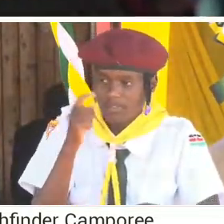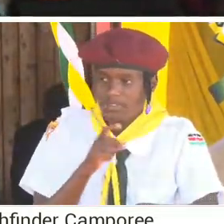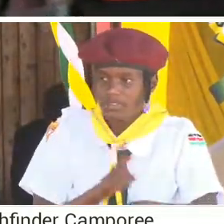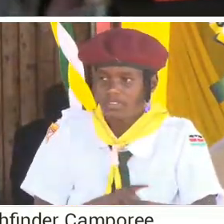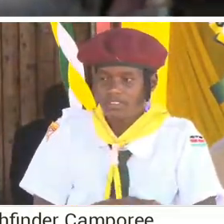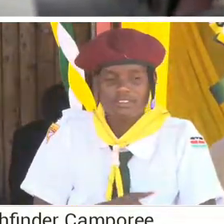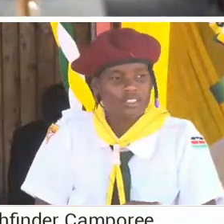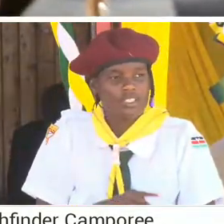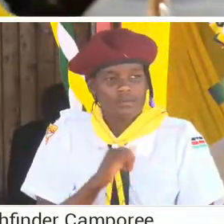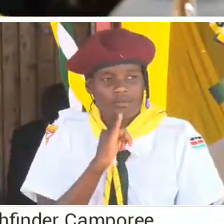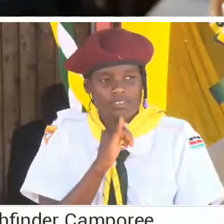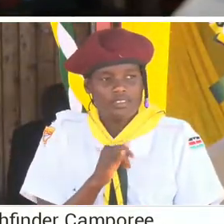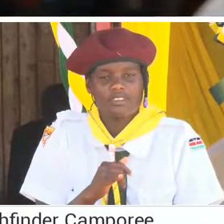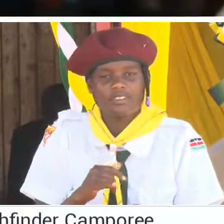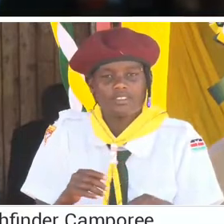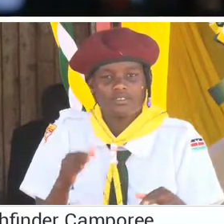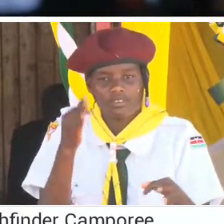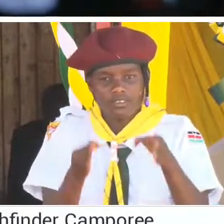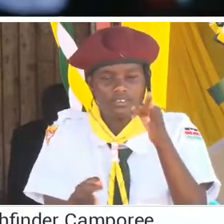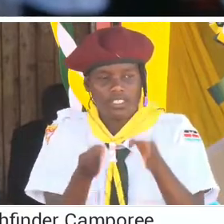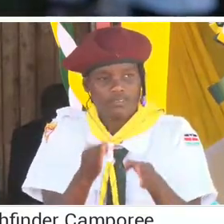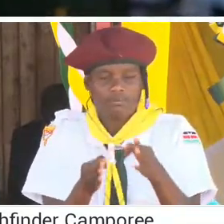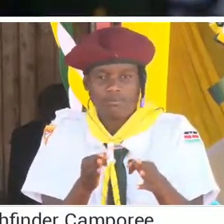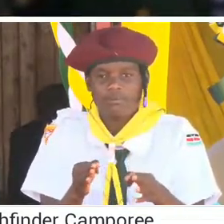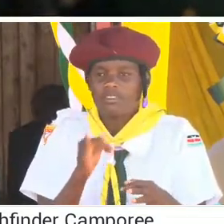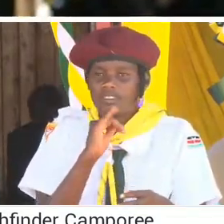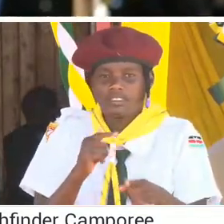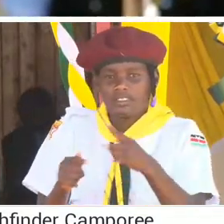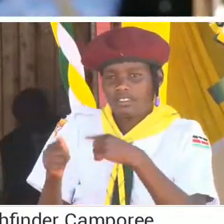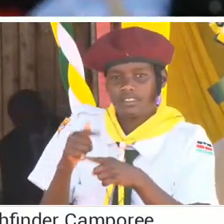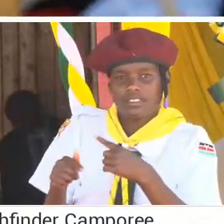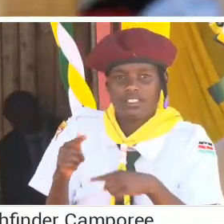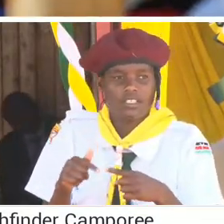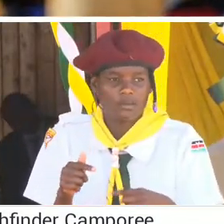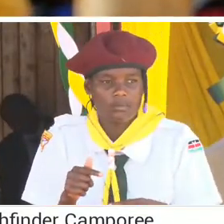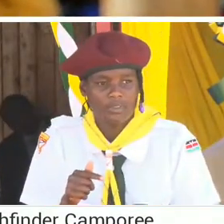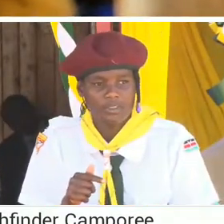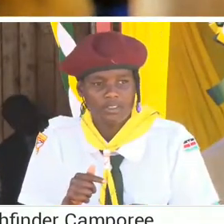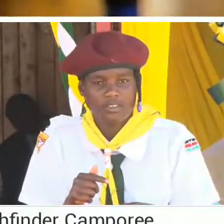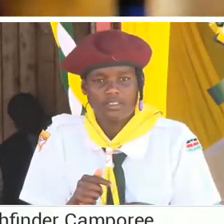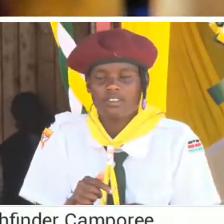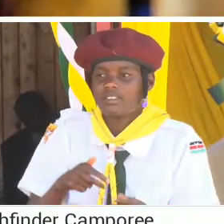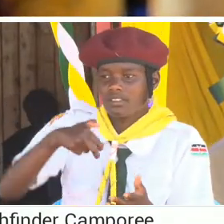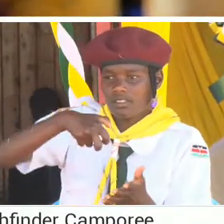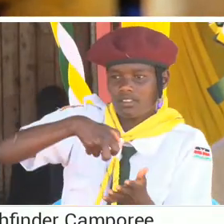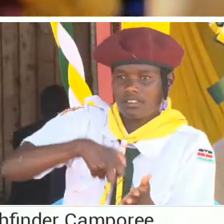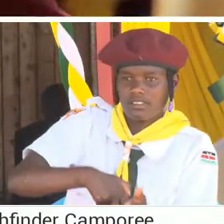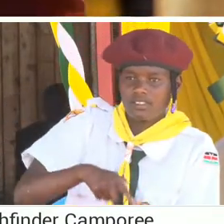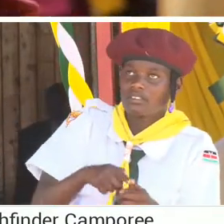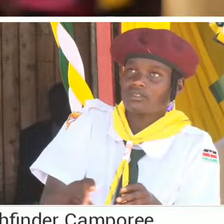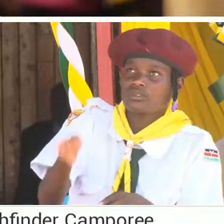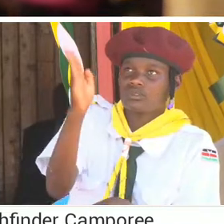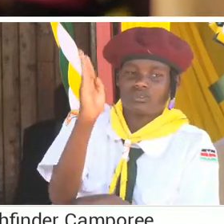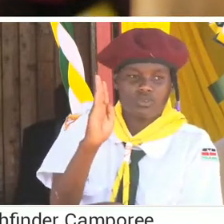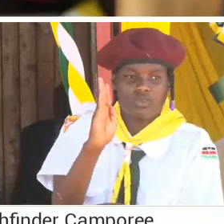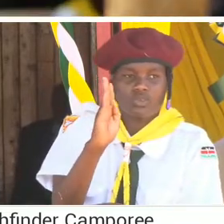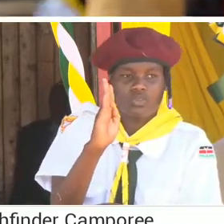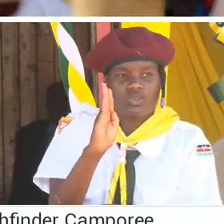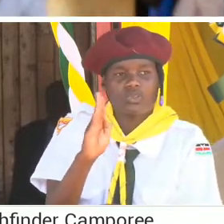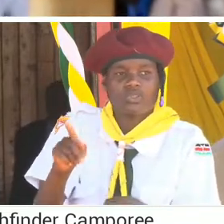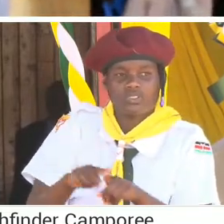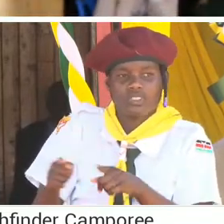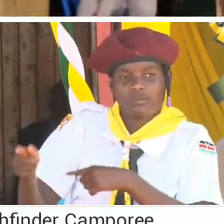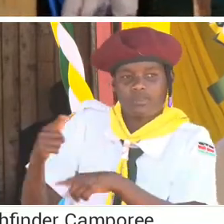maana saa ya hukumu yake imekuja. Msujudieni yeye aliyezifanya mbingu. Pigeni magoti mbele zake. Muabuduni